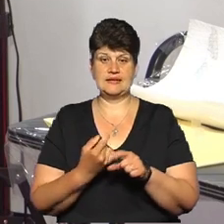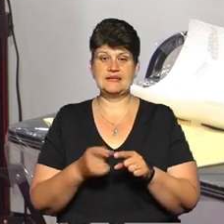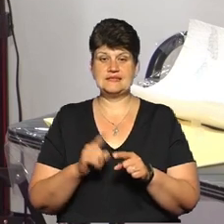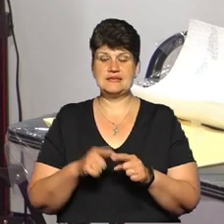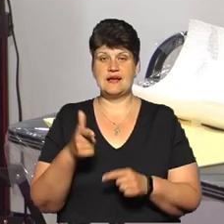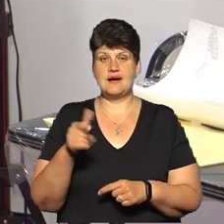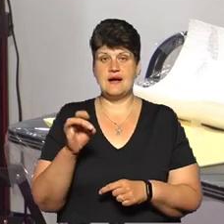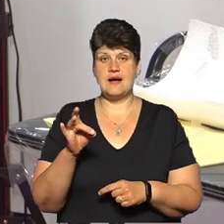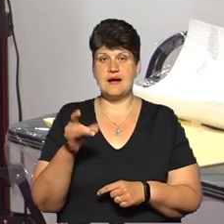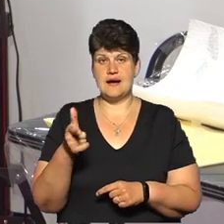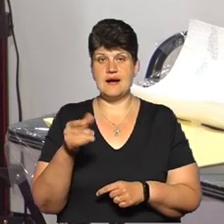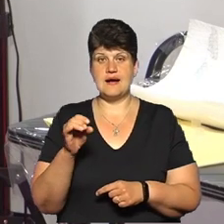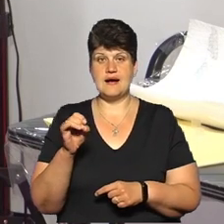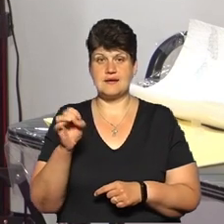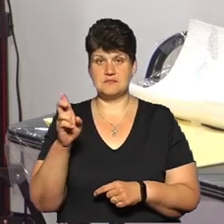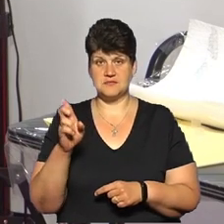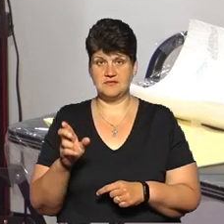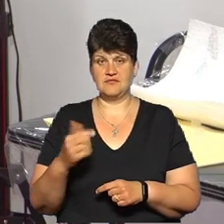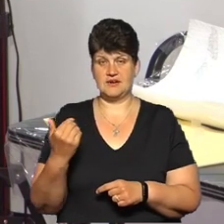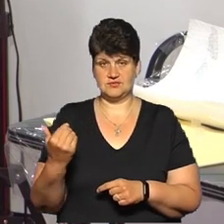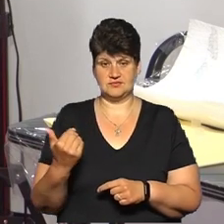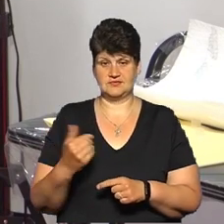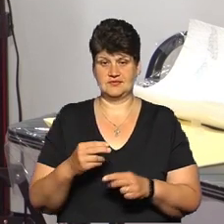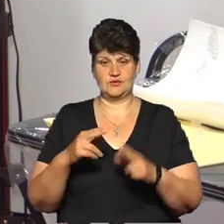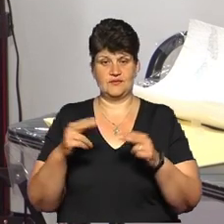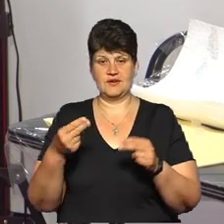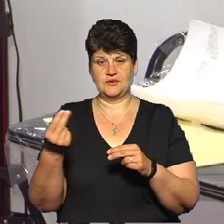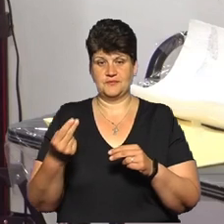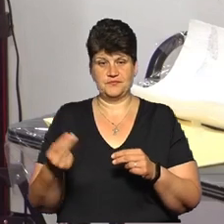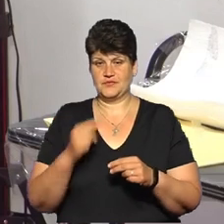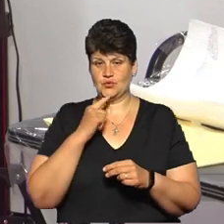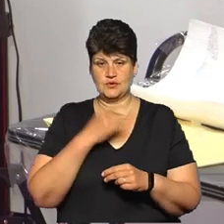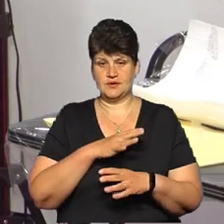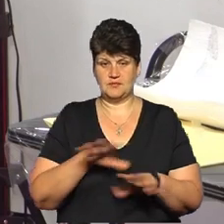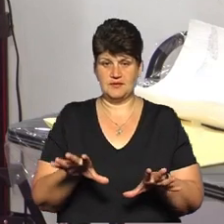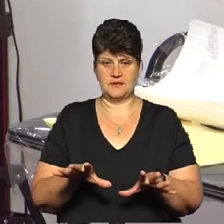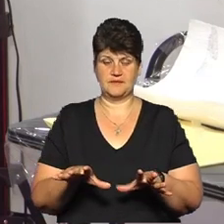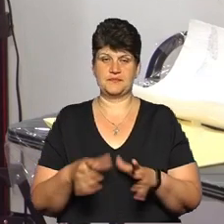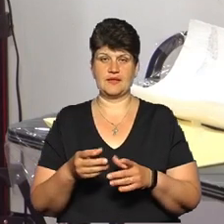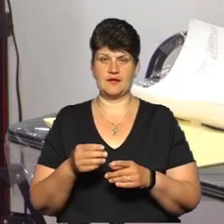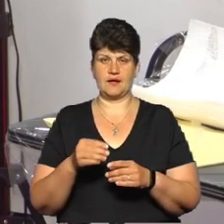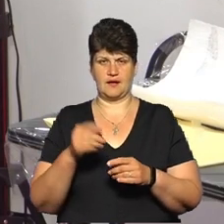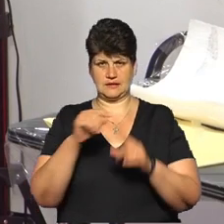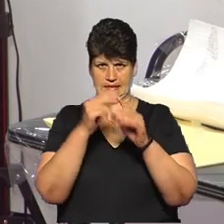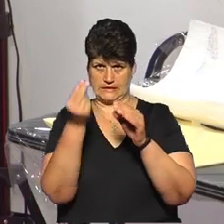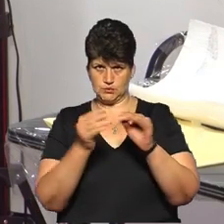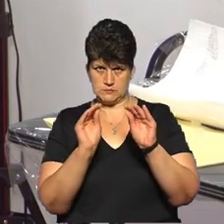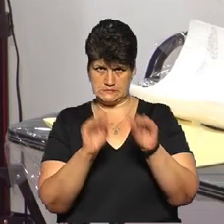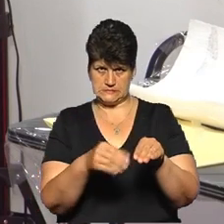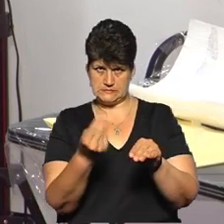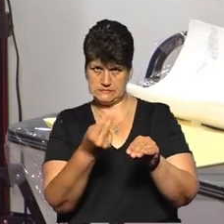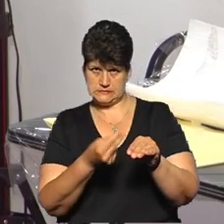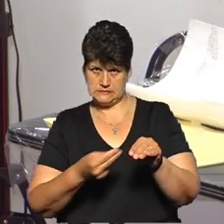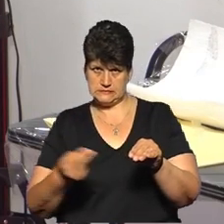поэтому рисовать мне сложно не было. Мы просто поставили картиночку, перевели линии, самые основные, и у нас получился